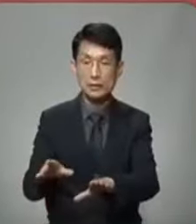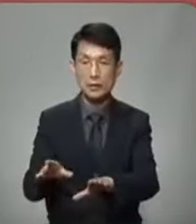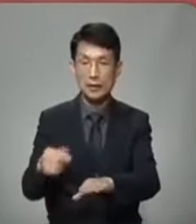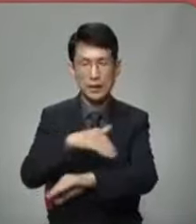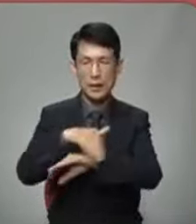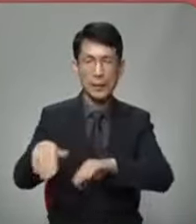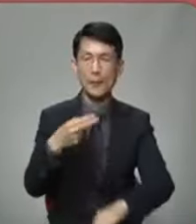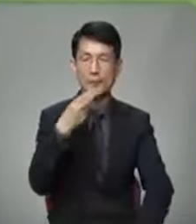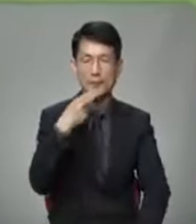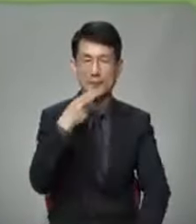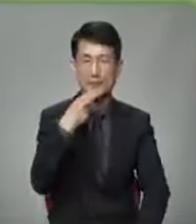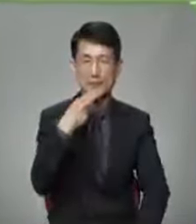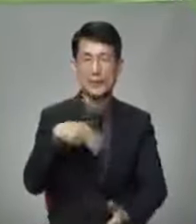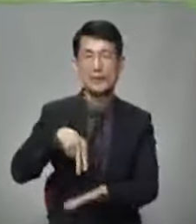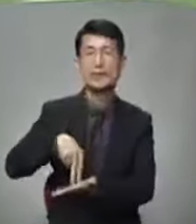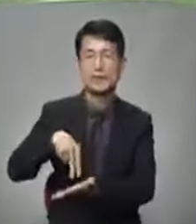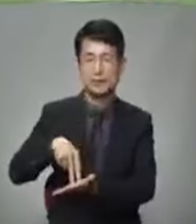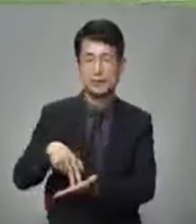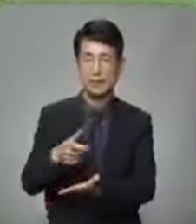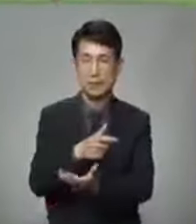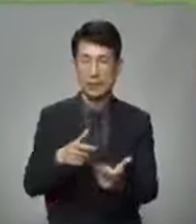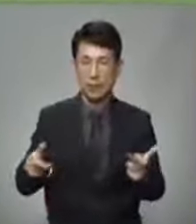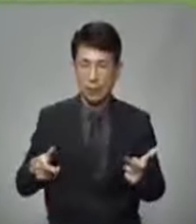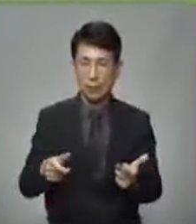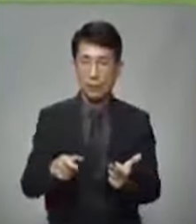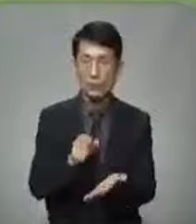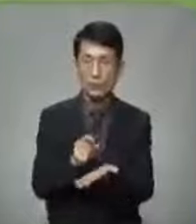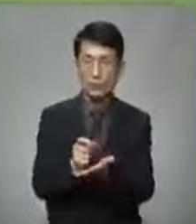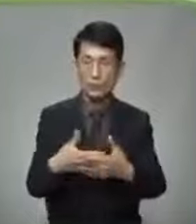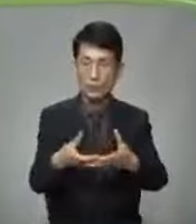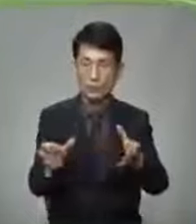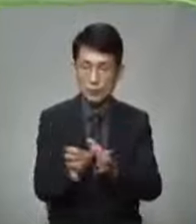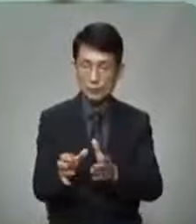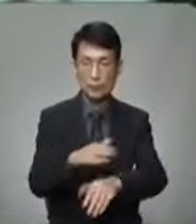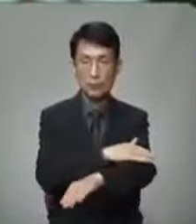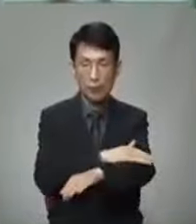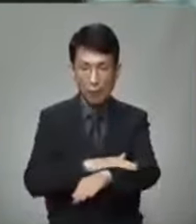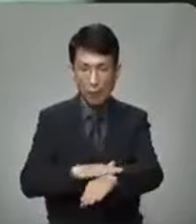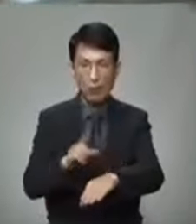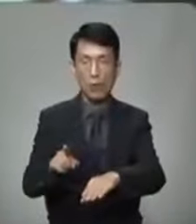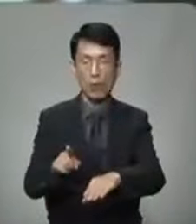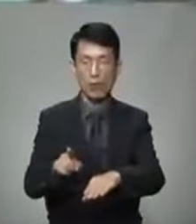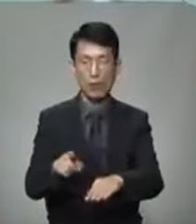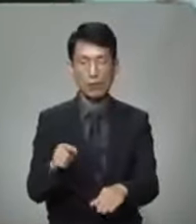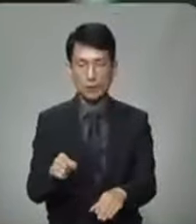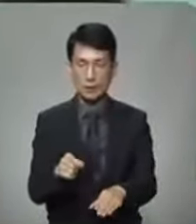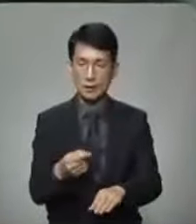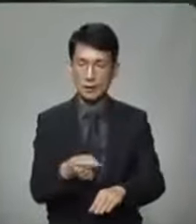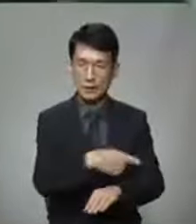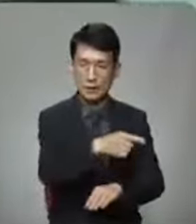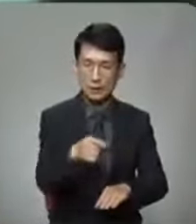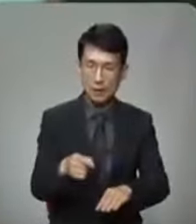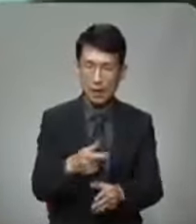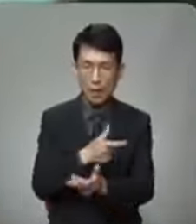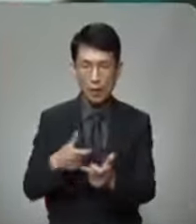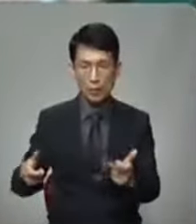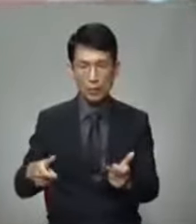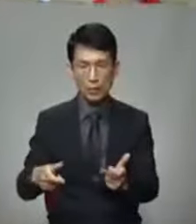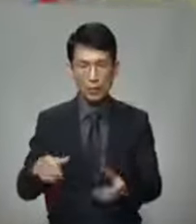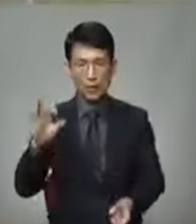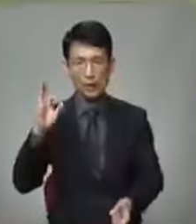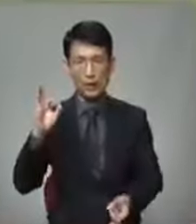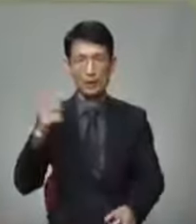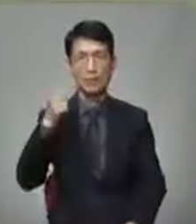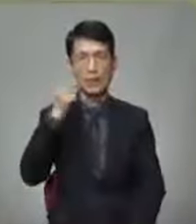있습니다. 하지만 강원FC의 선전 속에 개별 시군이 자체 사업 의지를 내비치면서 강원도가 마냥